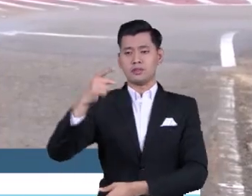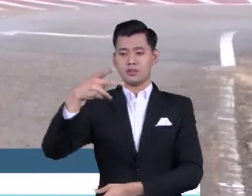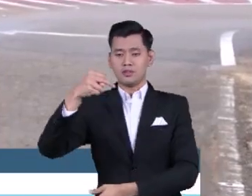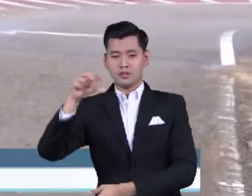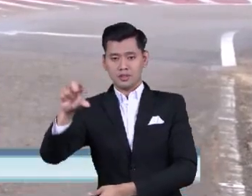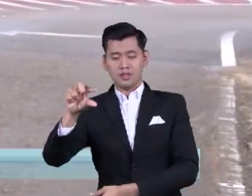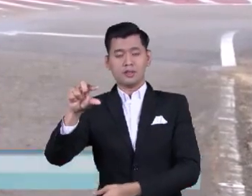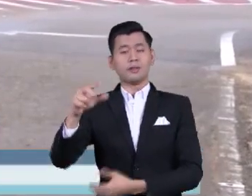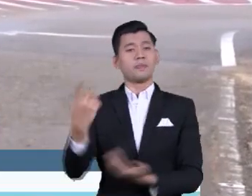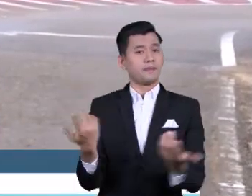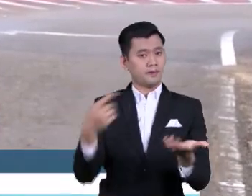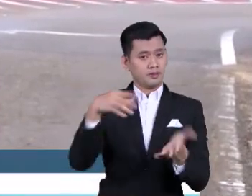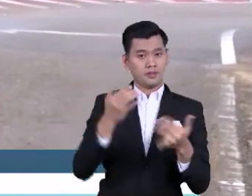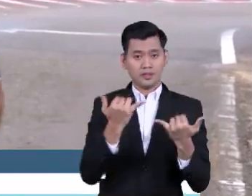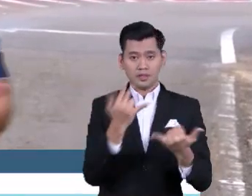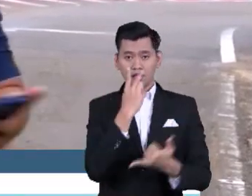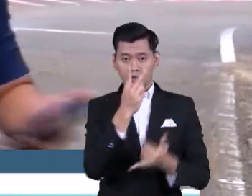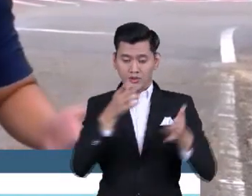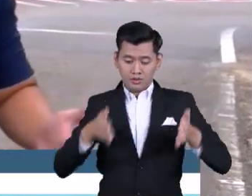langsung